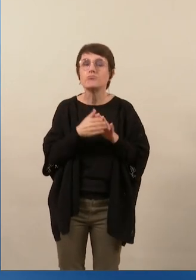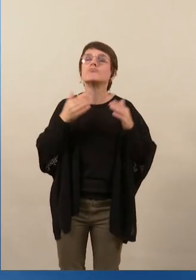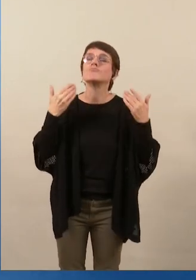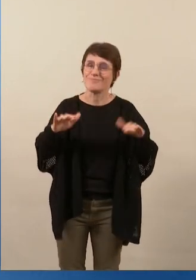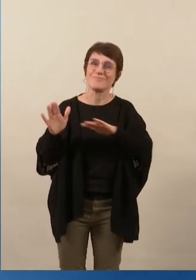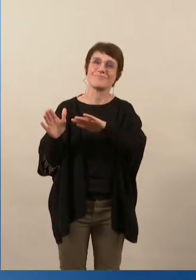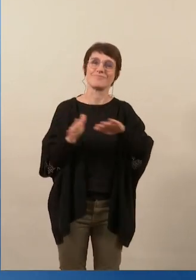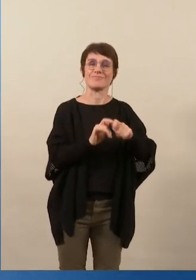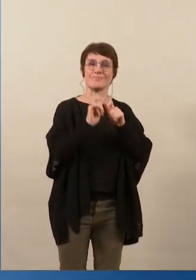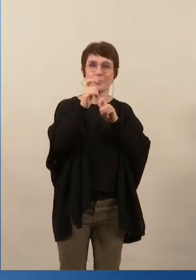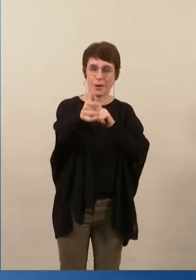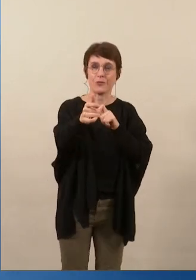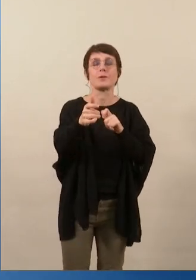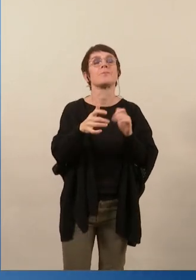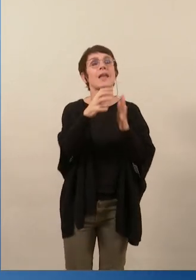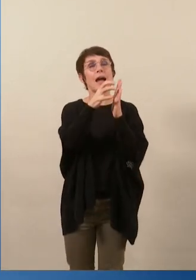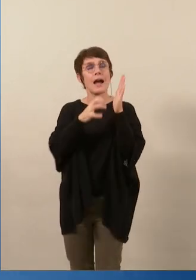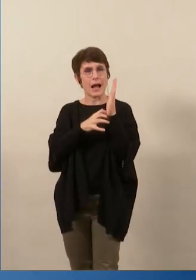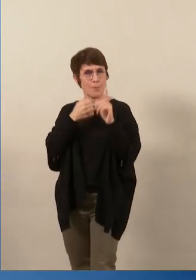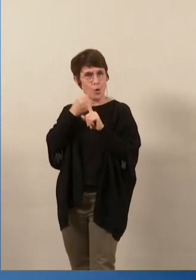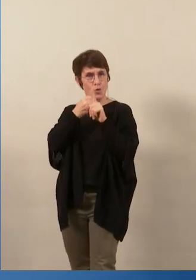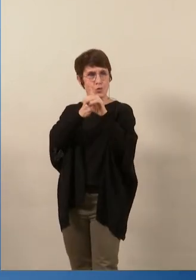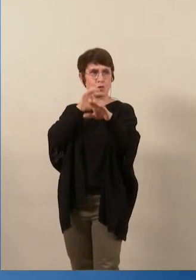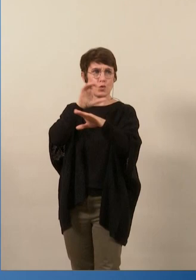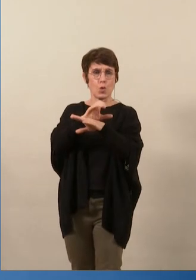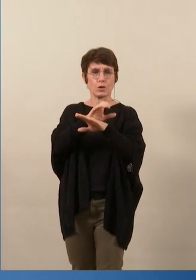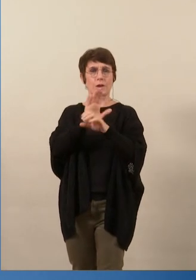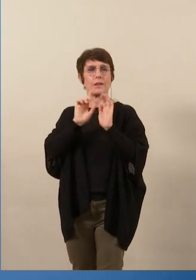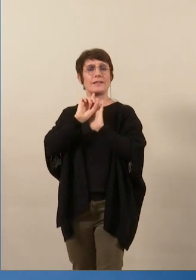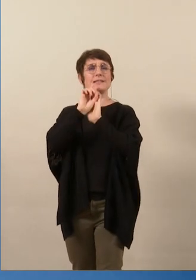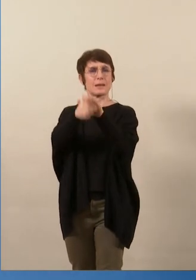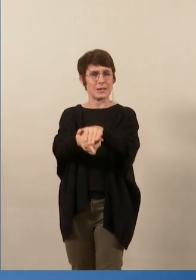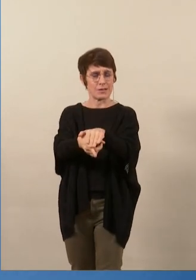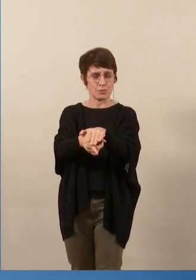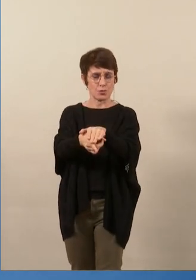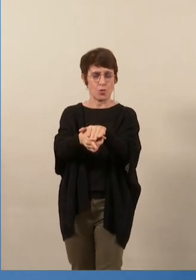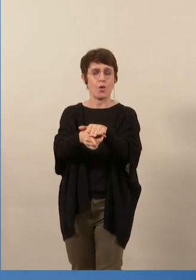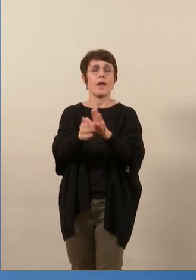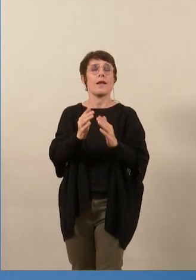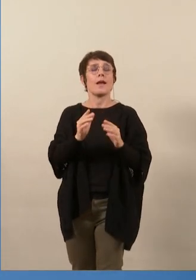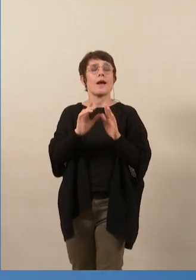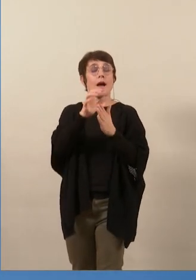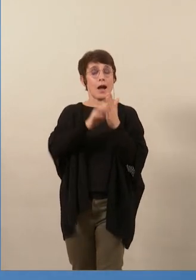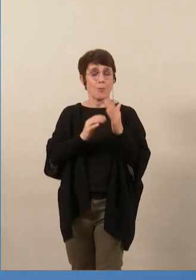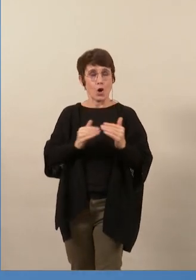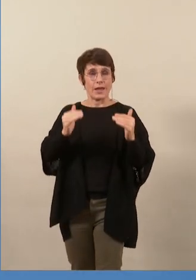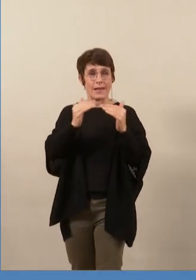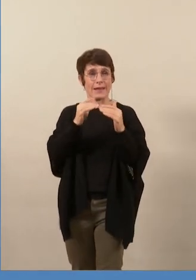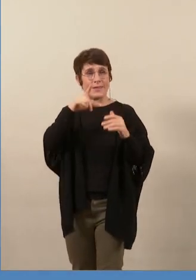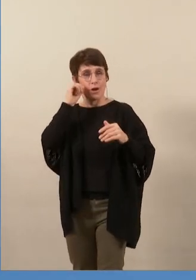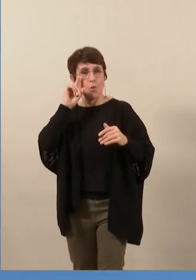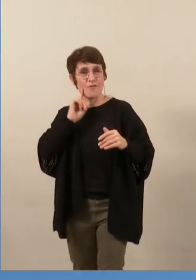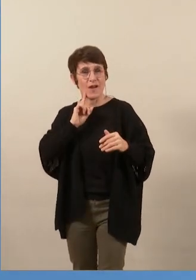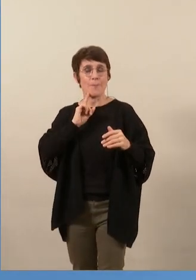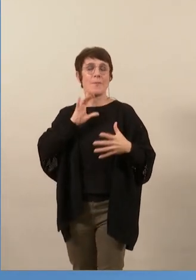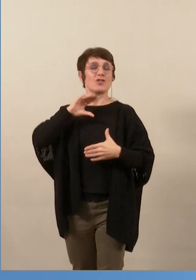sur le rapport de lutte contre les discriminations rapport égalité hommes-femm genre et sexualité